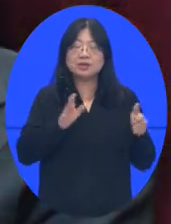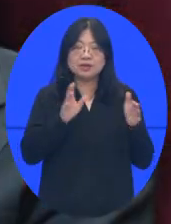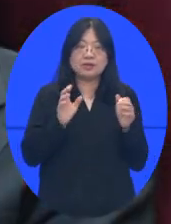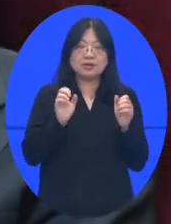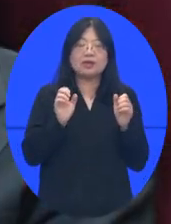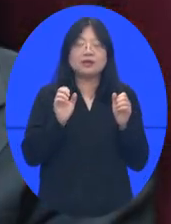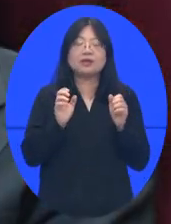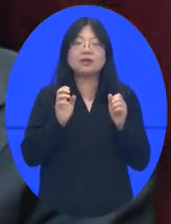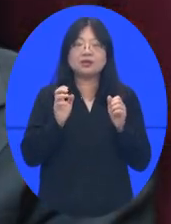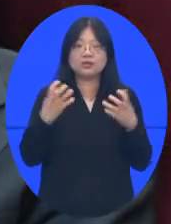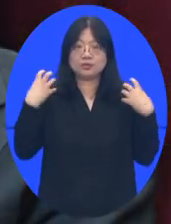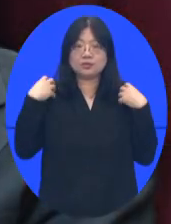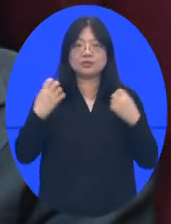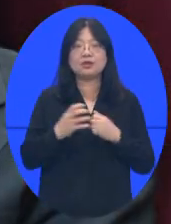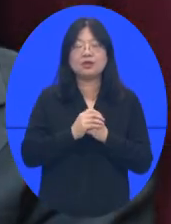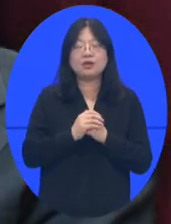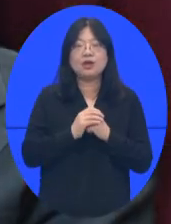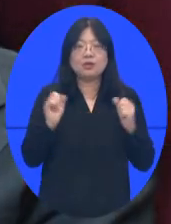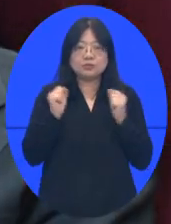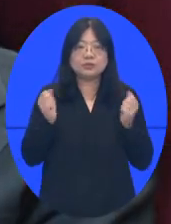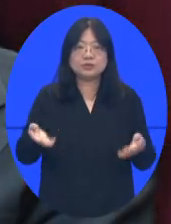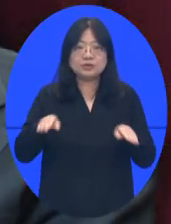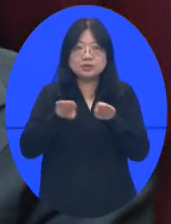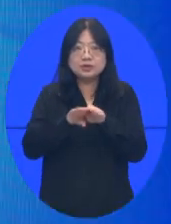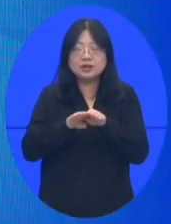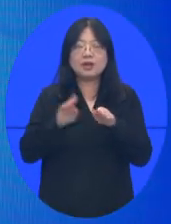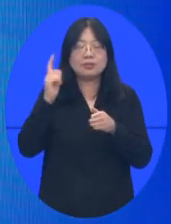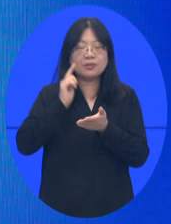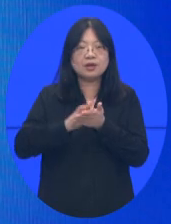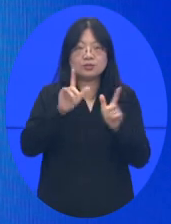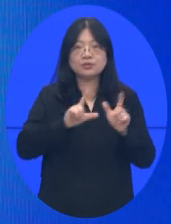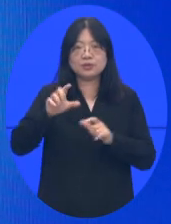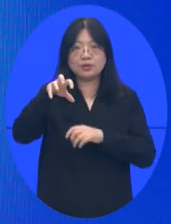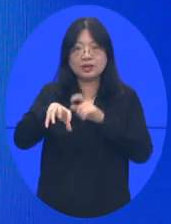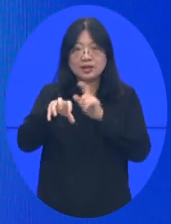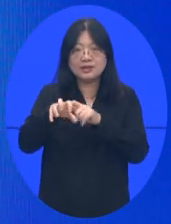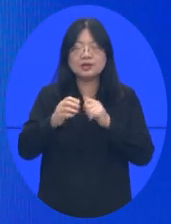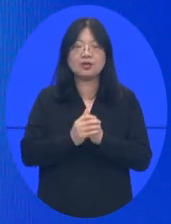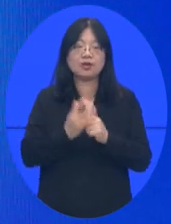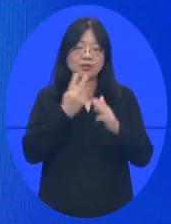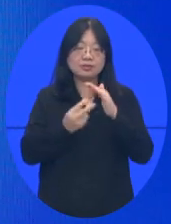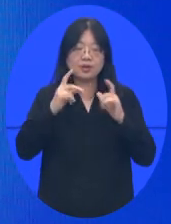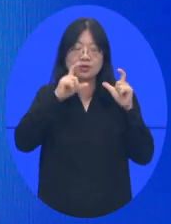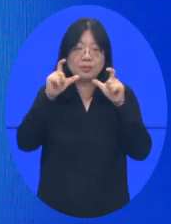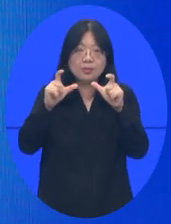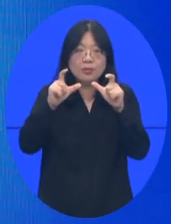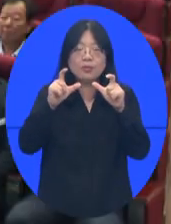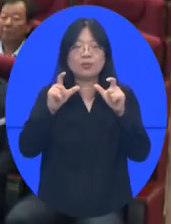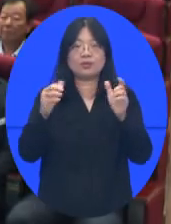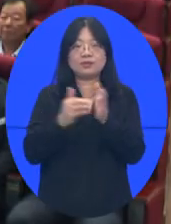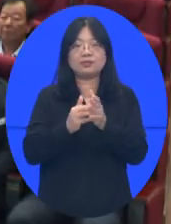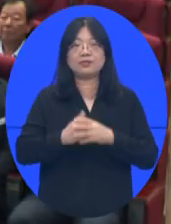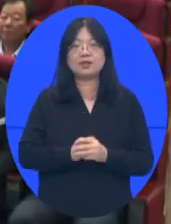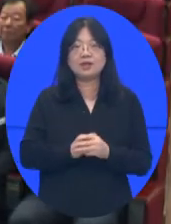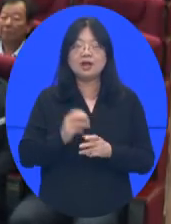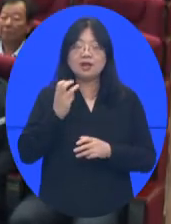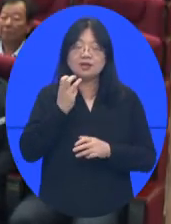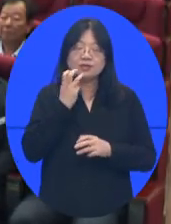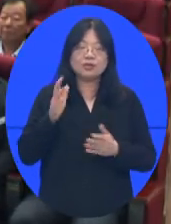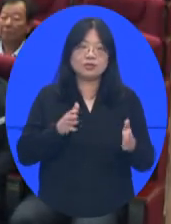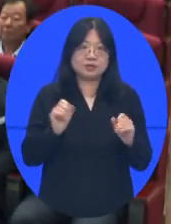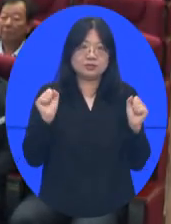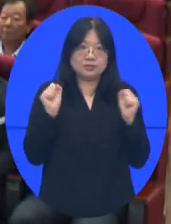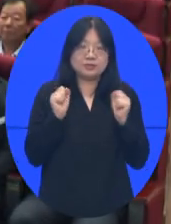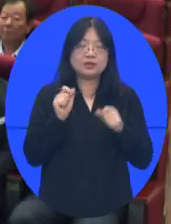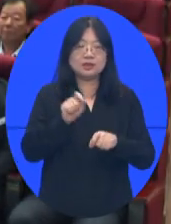경기도청 북부청사 평화누리홀에서 경기북부 특별자치도 비전 선포식을 열고 비전을 발표했습니다. 경기북부